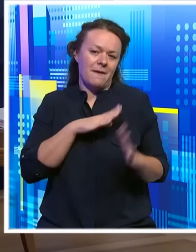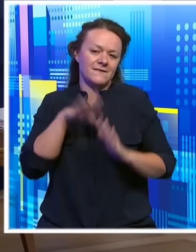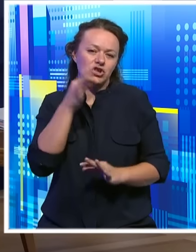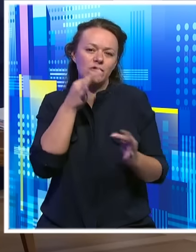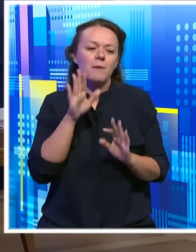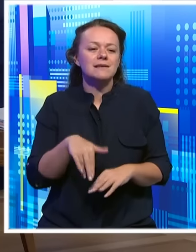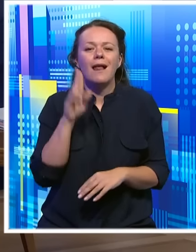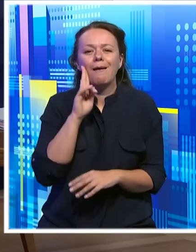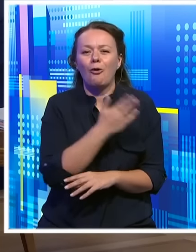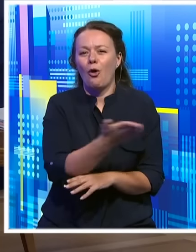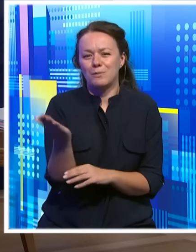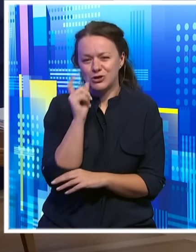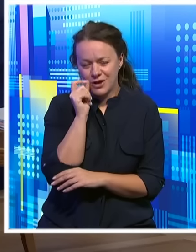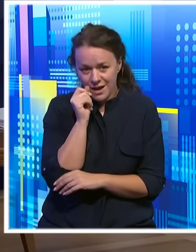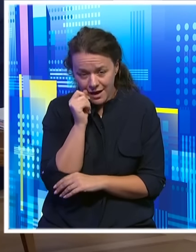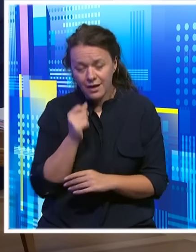neretko se pouzdam i u